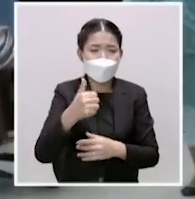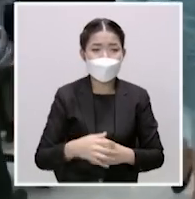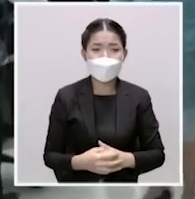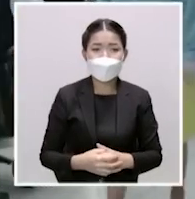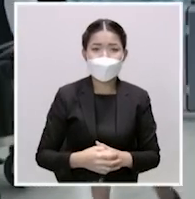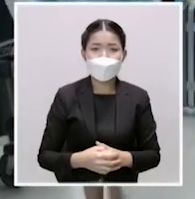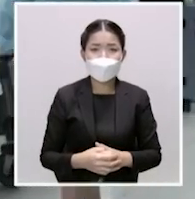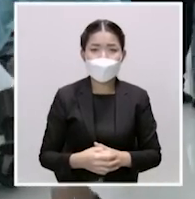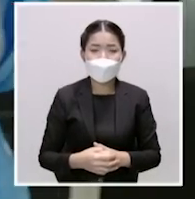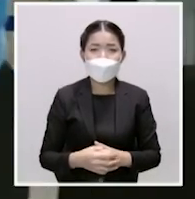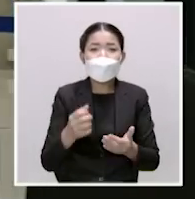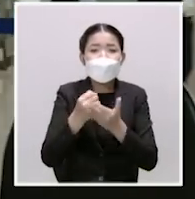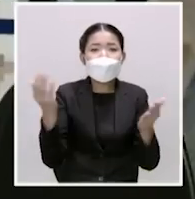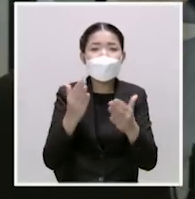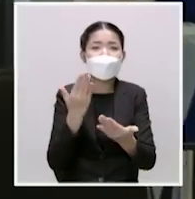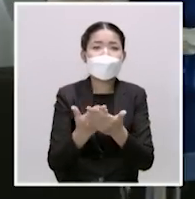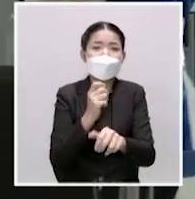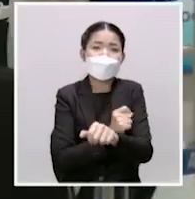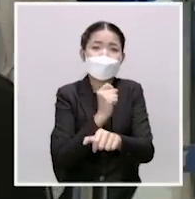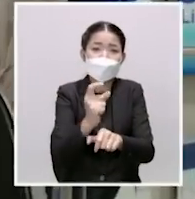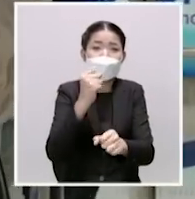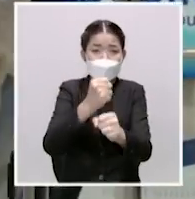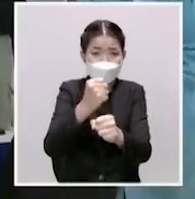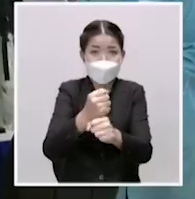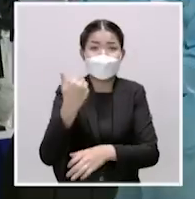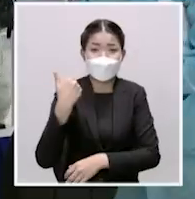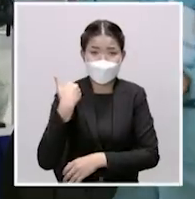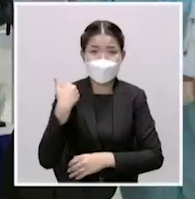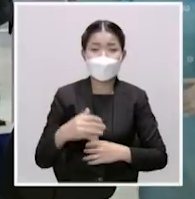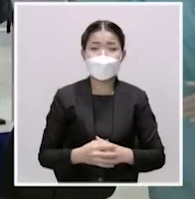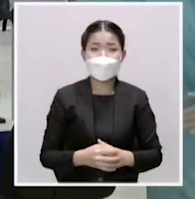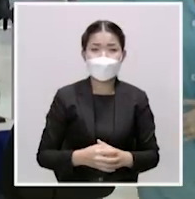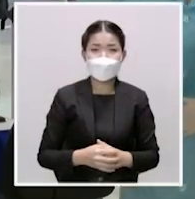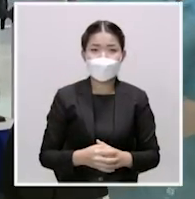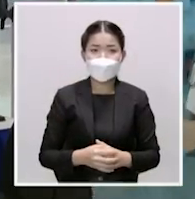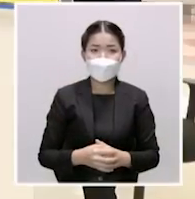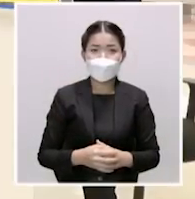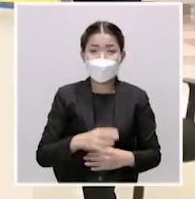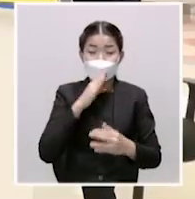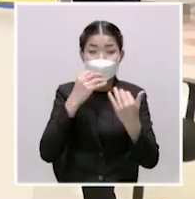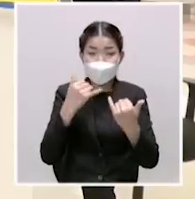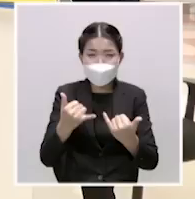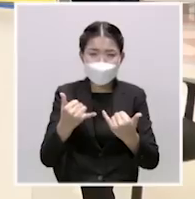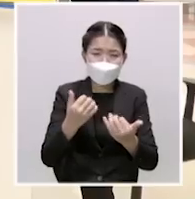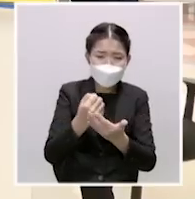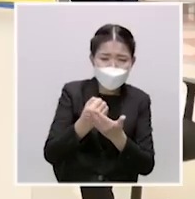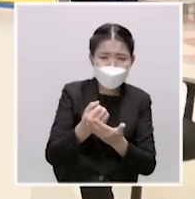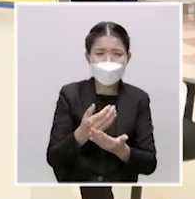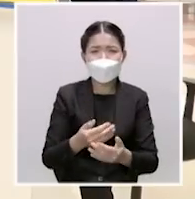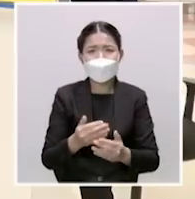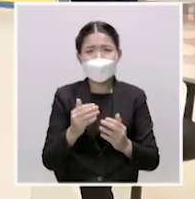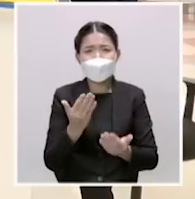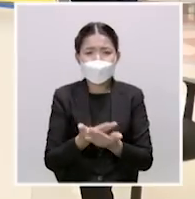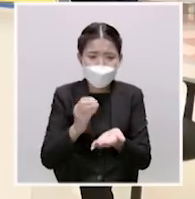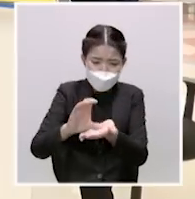ากการจ้างงานได้นะครับถามว่าถึง Test and Go มาในช่วงนี้ก็ตามเนี่ยเราก็ไม่สามารถสร้างความร่ำความรวยหรือความให้ทุกค